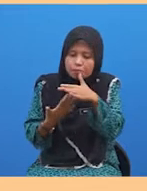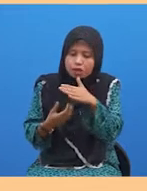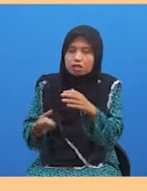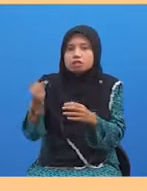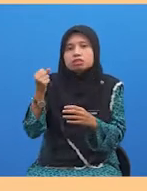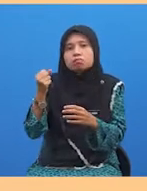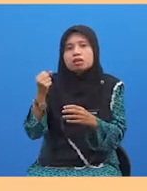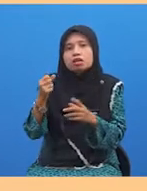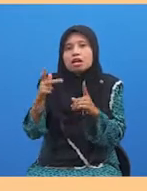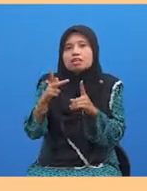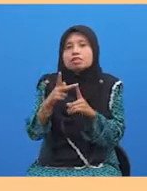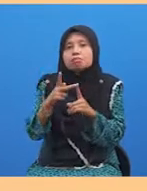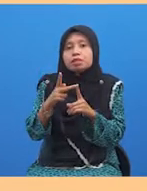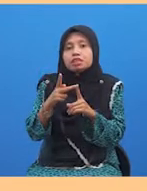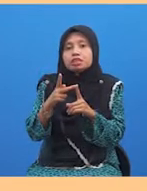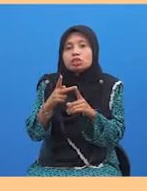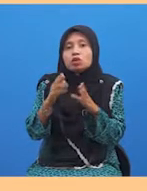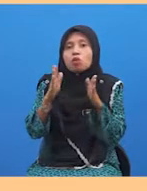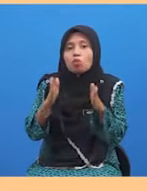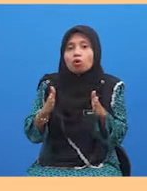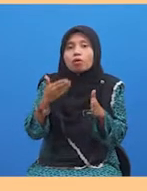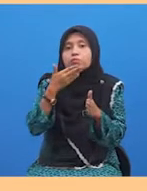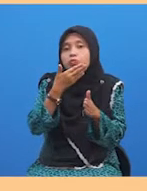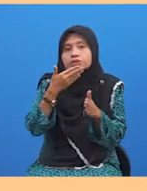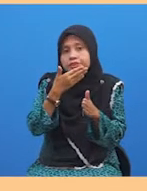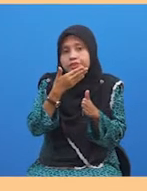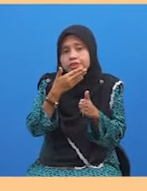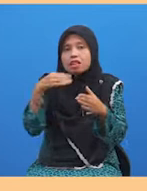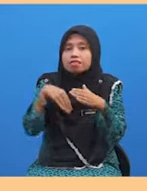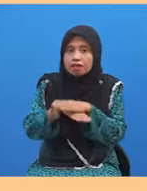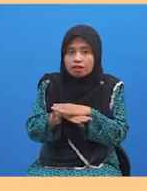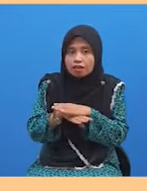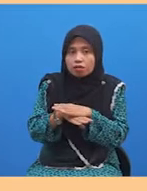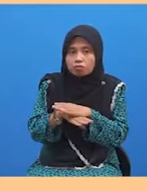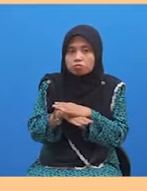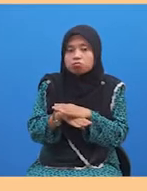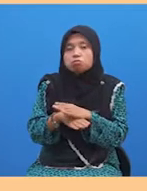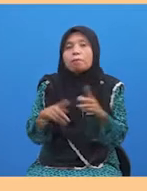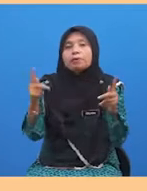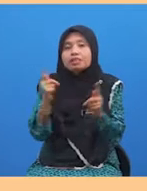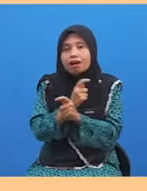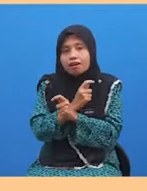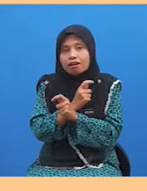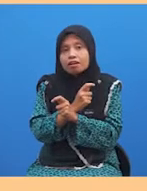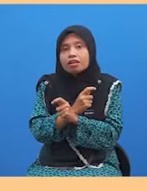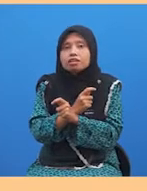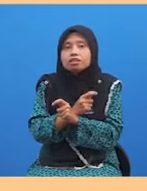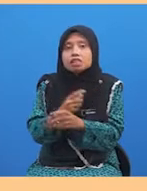pembakar semangat kepada generasi muda dalam